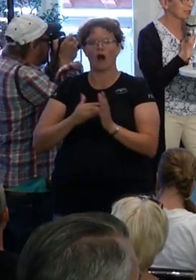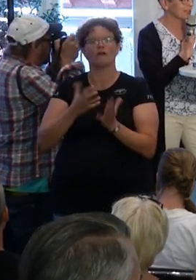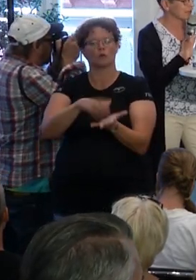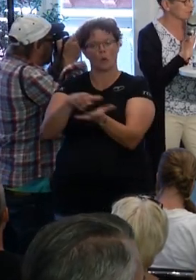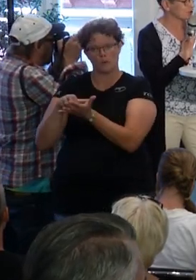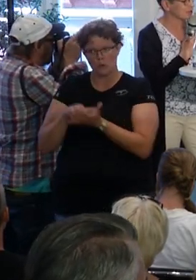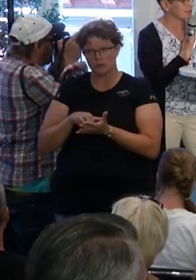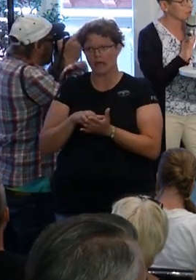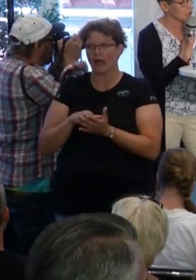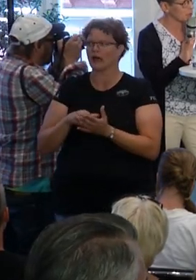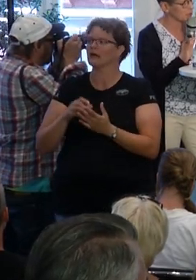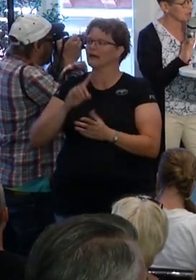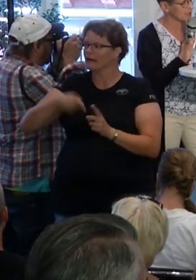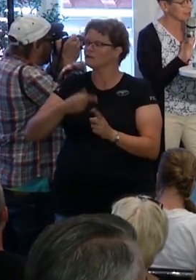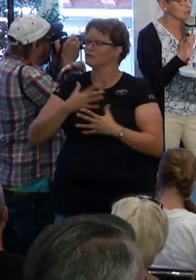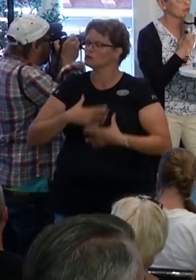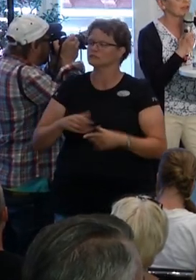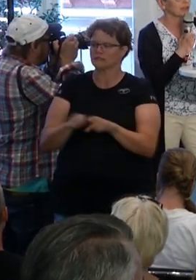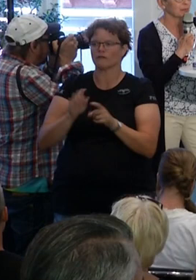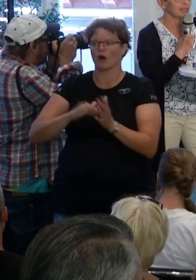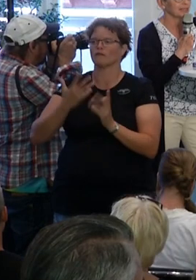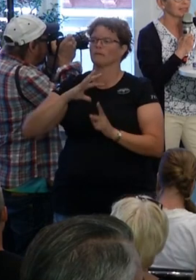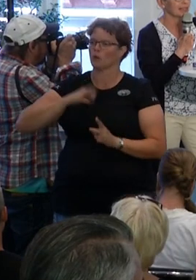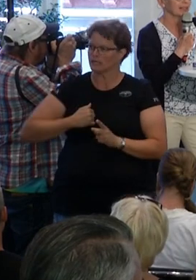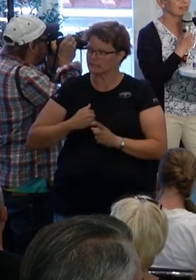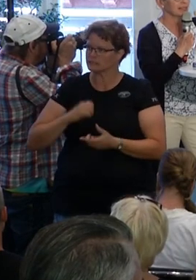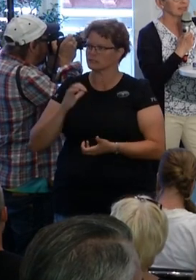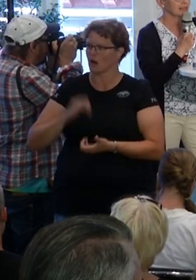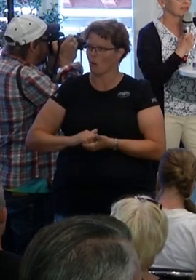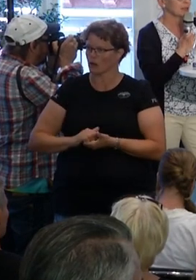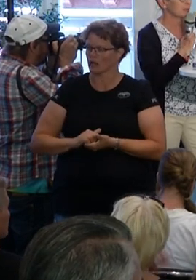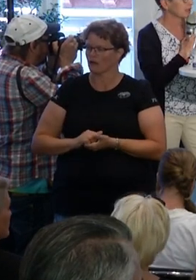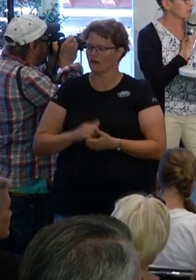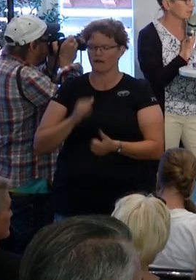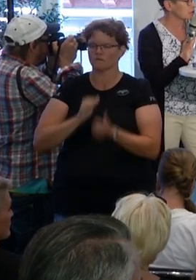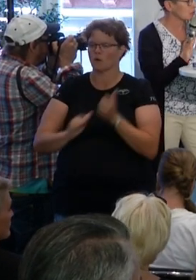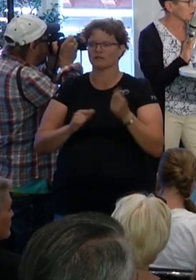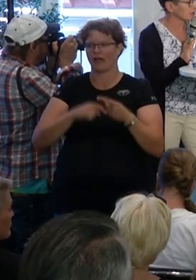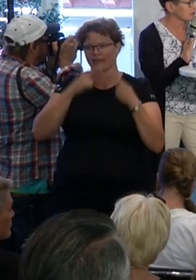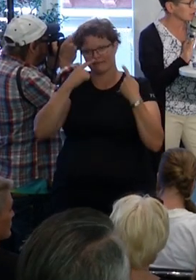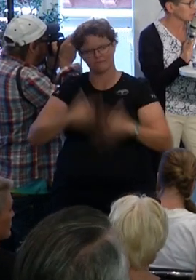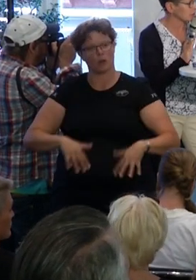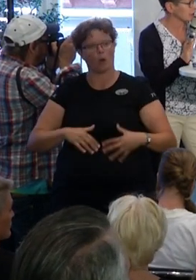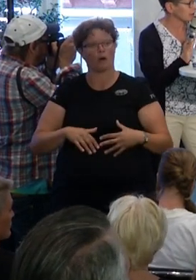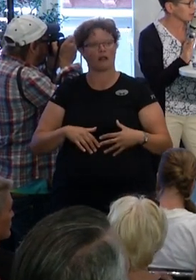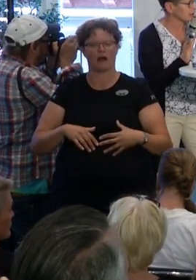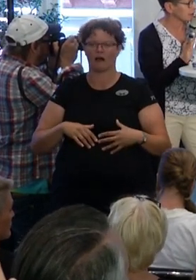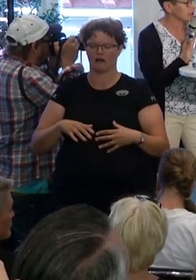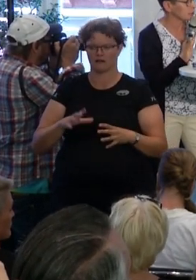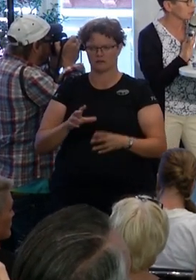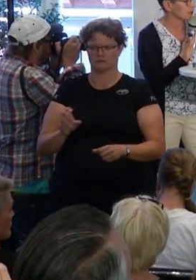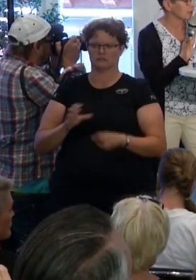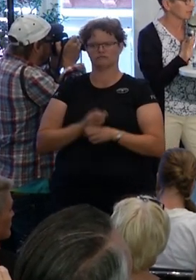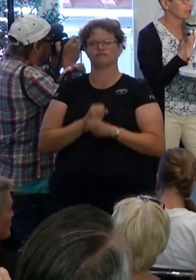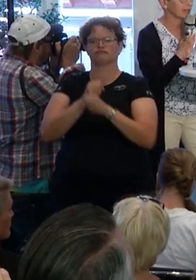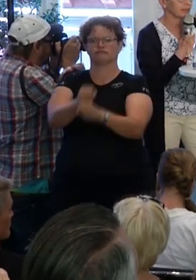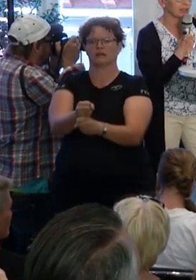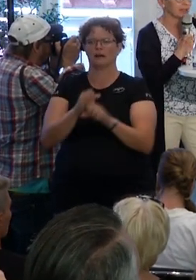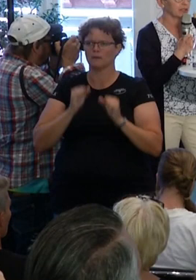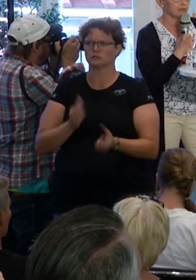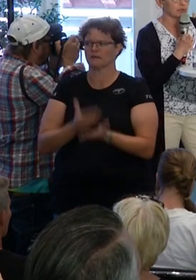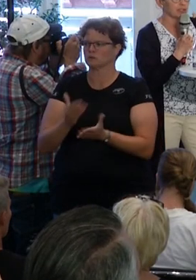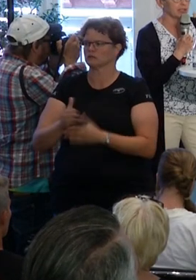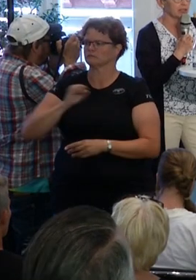kommunen. Det kräver en fysisk närvaro av polisen. Och att man inte tappar tåget efter ett tag, helt enkelt. Det är uthållighet. Det här är